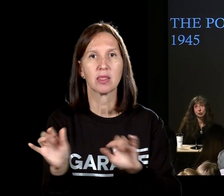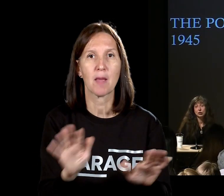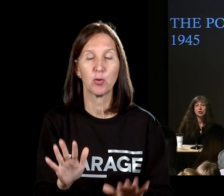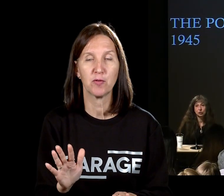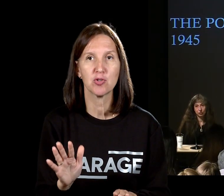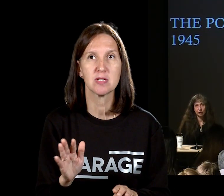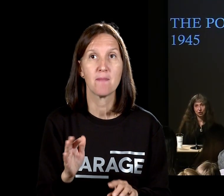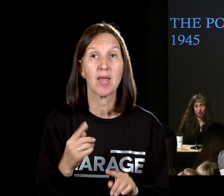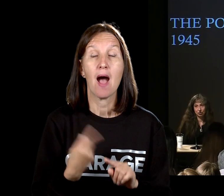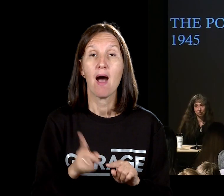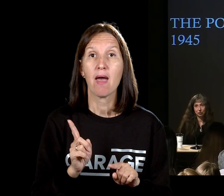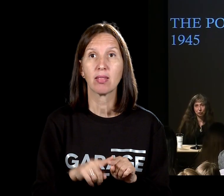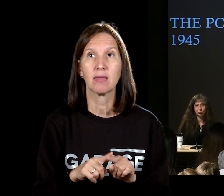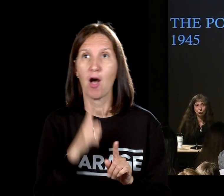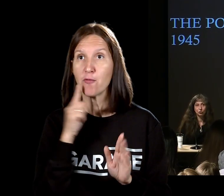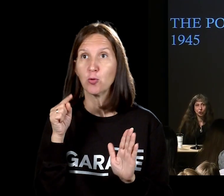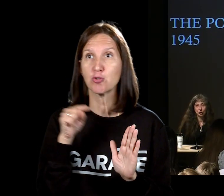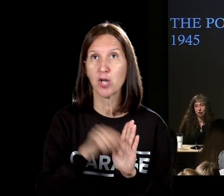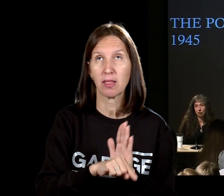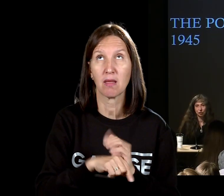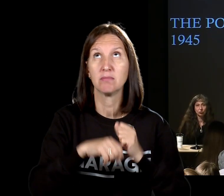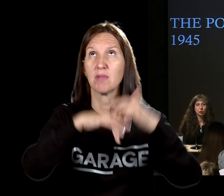вторжение бесконечного в конечное, да, потому что